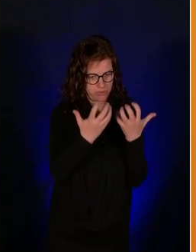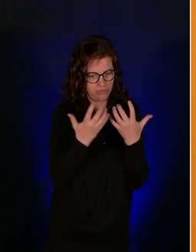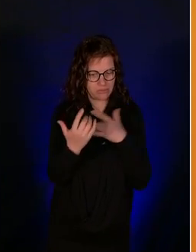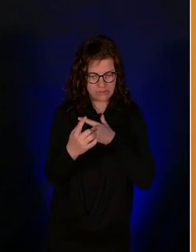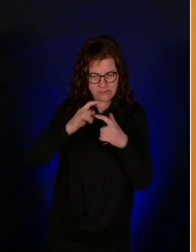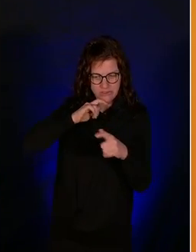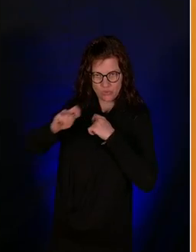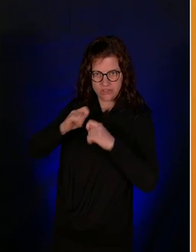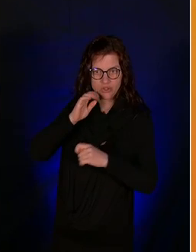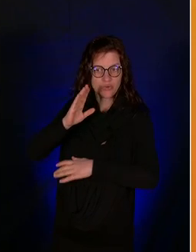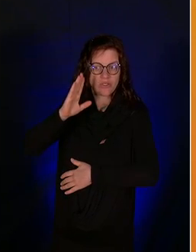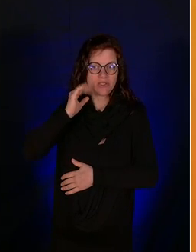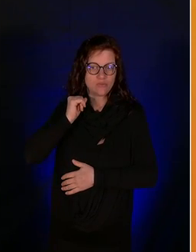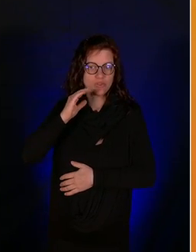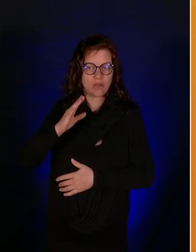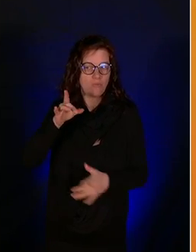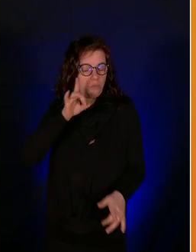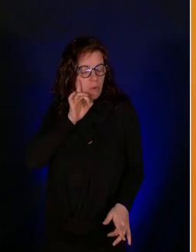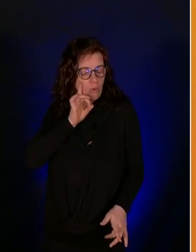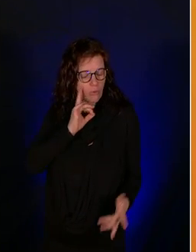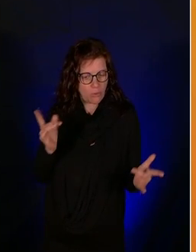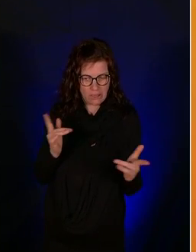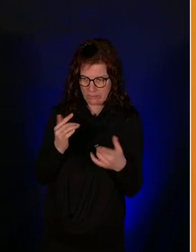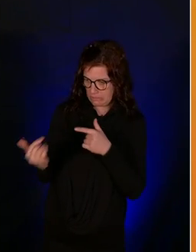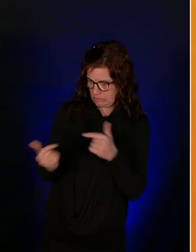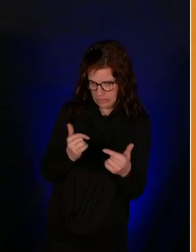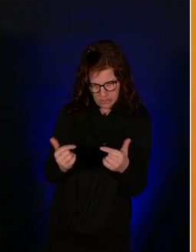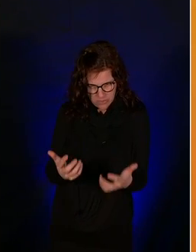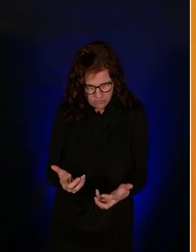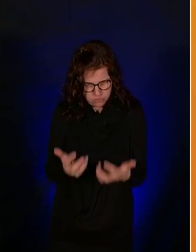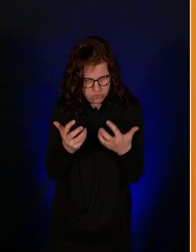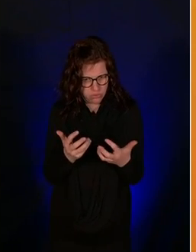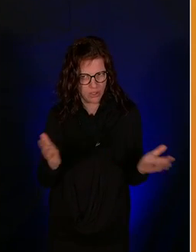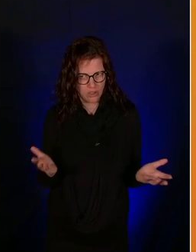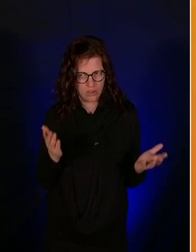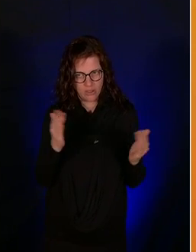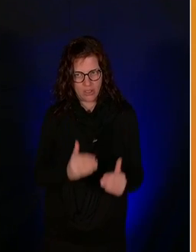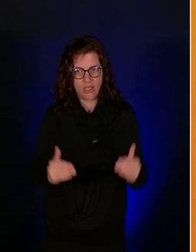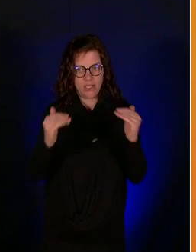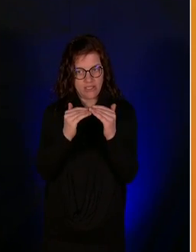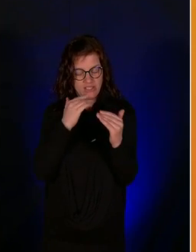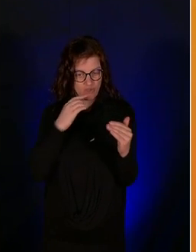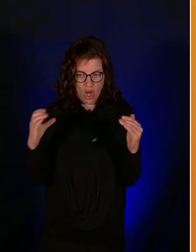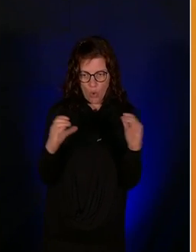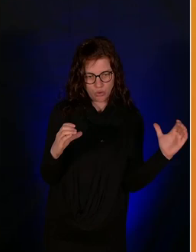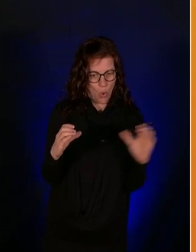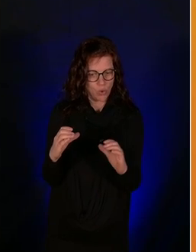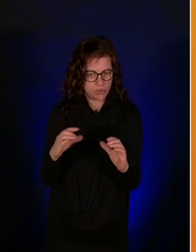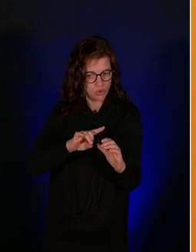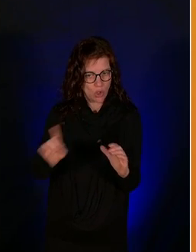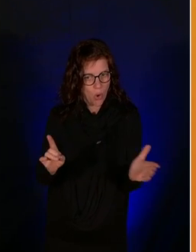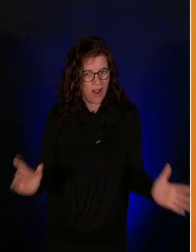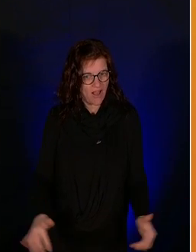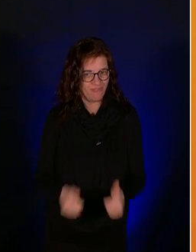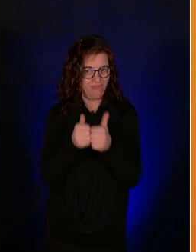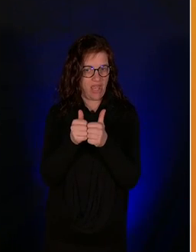pourquoi cela cristallise tant nos débats ? Égalité ne veut pas dire les unes contre les autres, les uns contre les autres, mais les uns et les unes